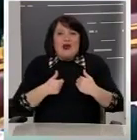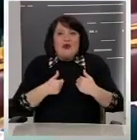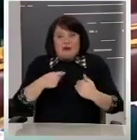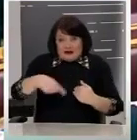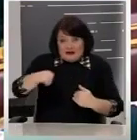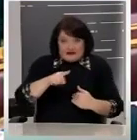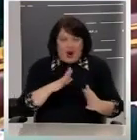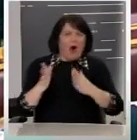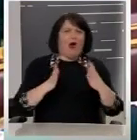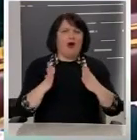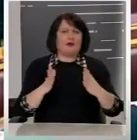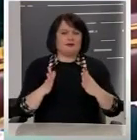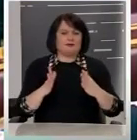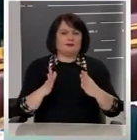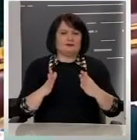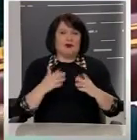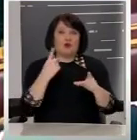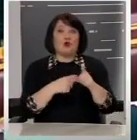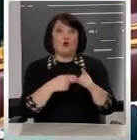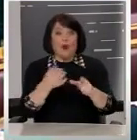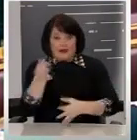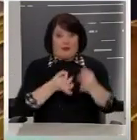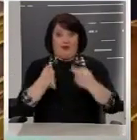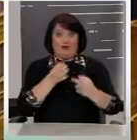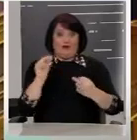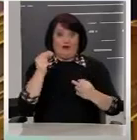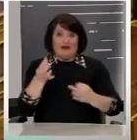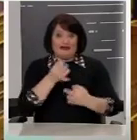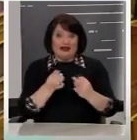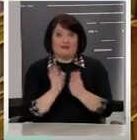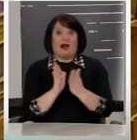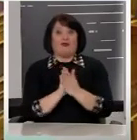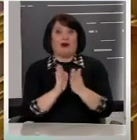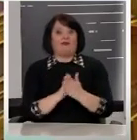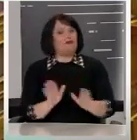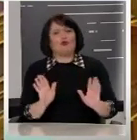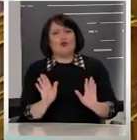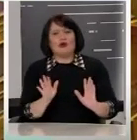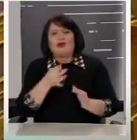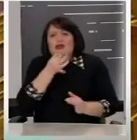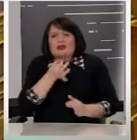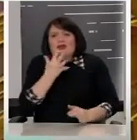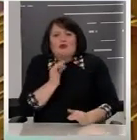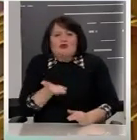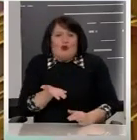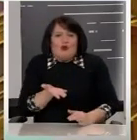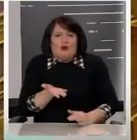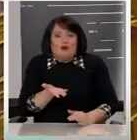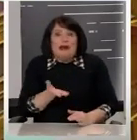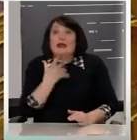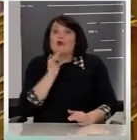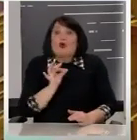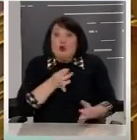σύντροφοι και οι συντρόφισσες του ΚΚΕ και πούνε ότι παίρνουμε πένους. Δεν το λέω γιατί παίρνουμε πένους. Το λέω